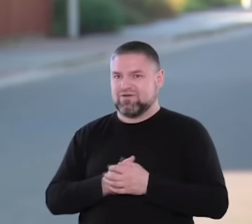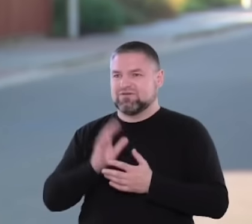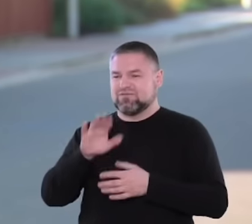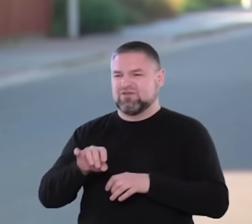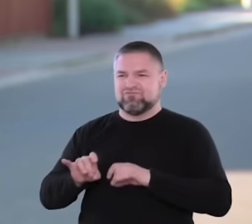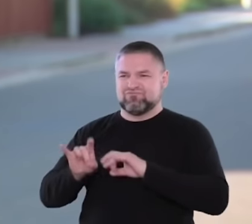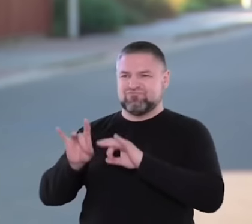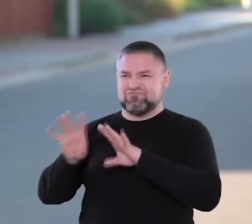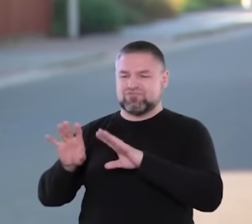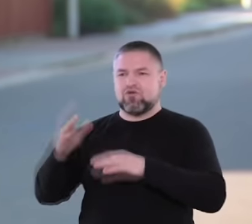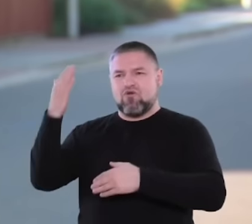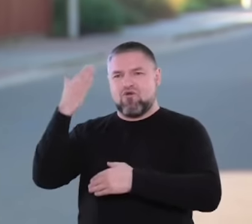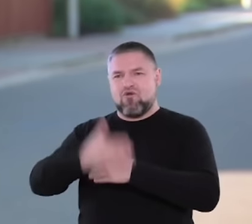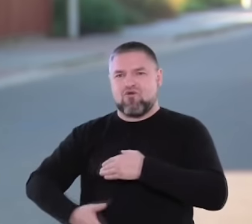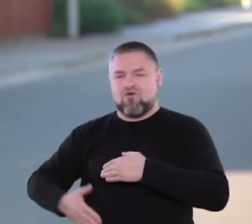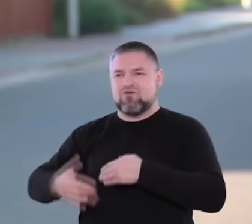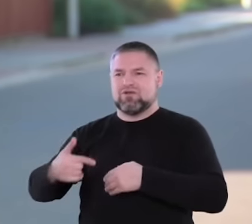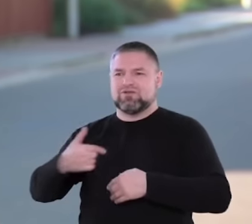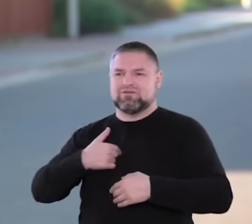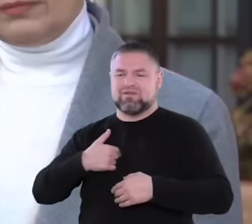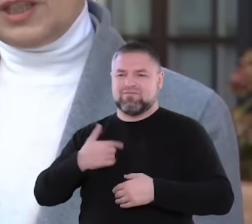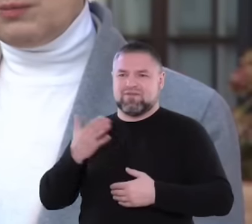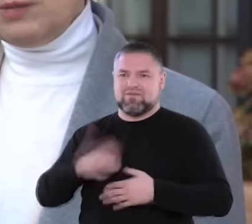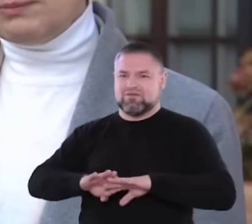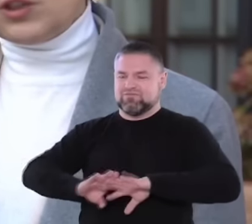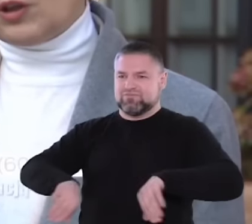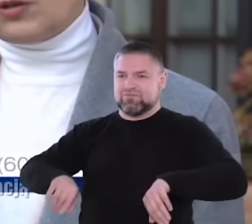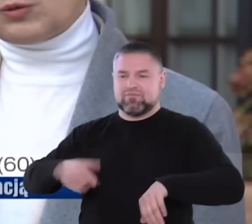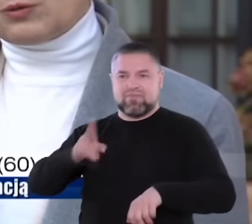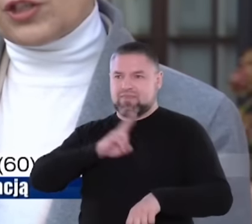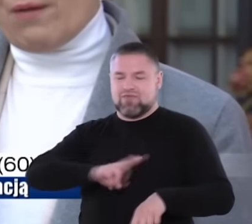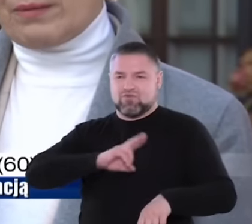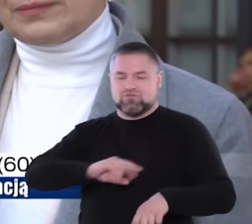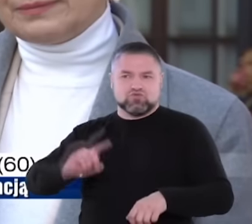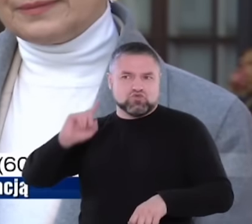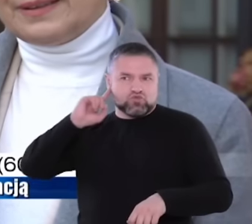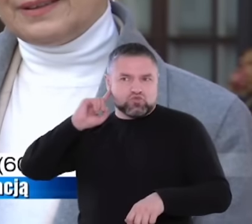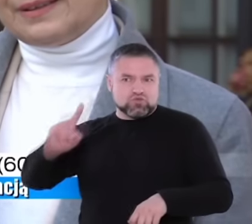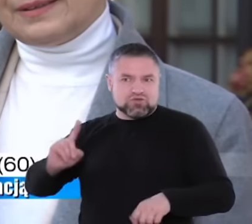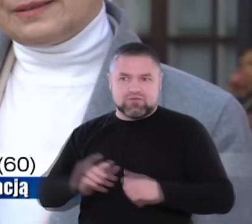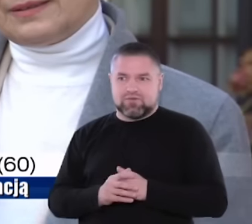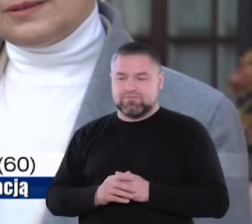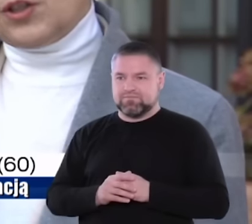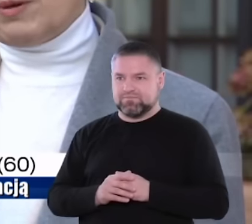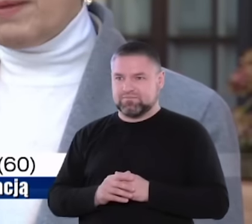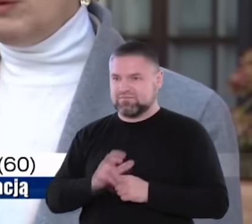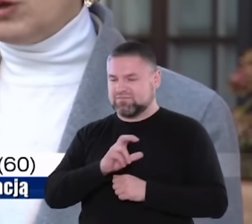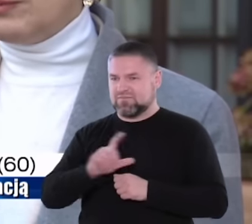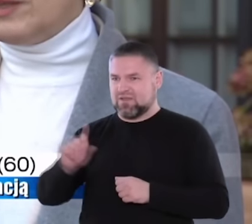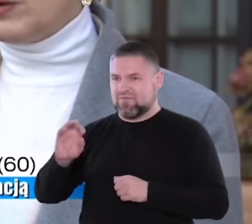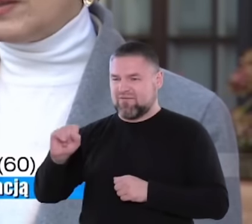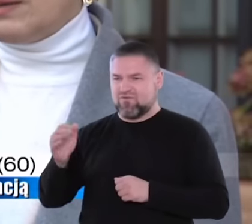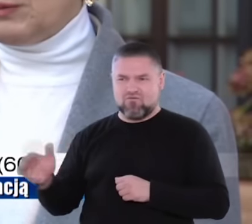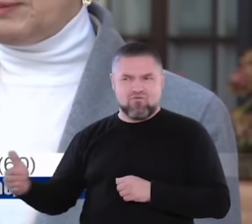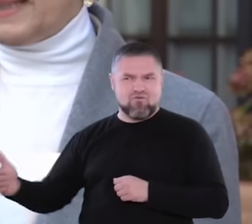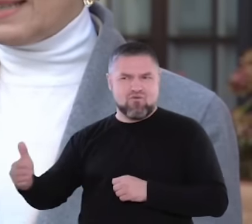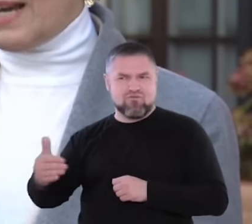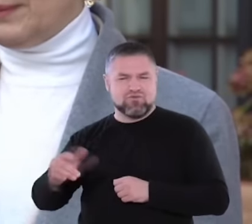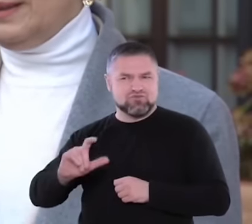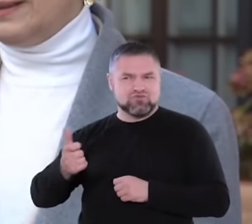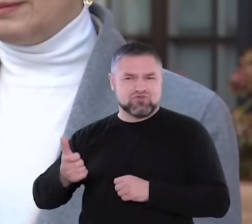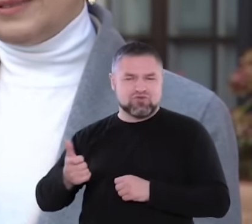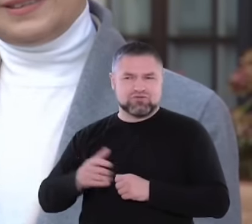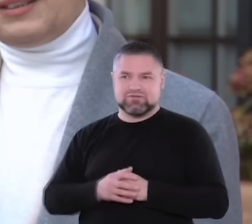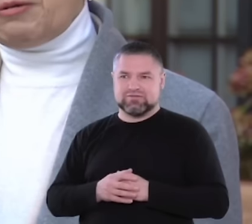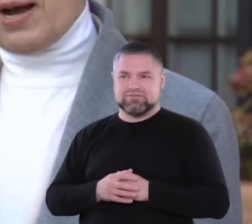rzuci go w diabły i skończy się ten mój koszmar. Nie podoba mi się to, co usłyszałam. Czyżby Paweł kombinował coś za moimi